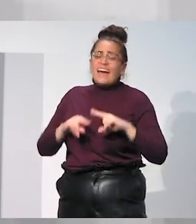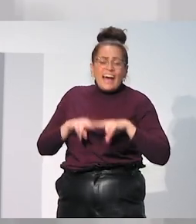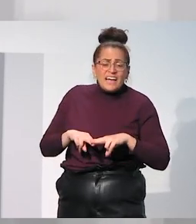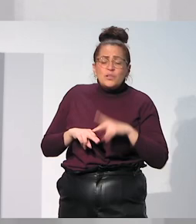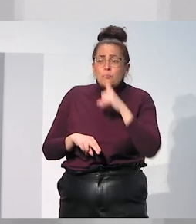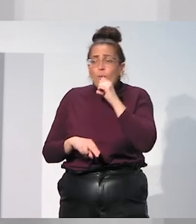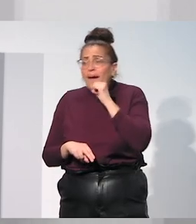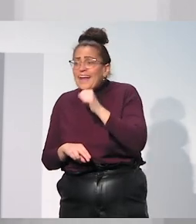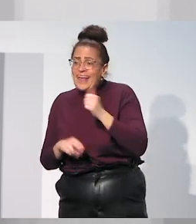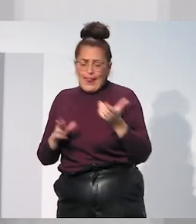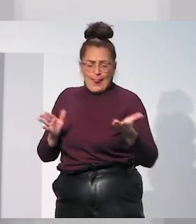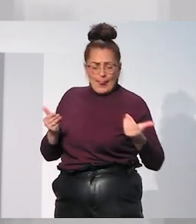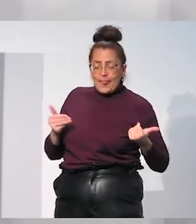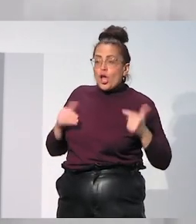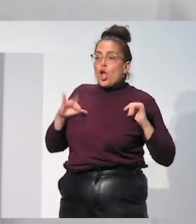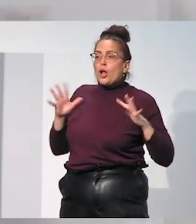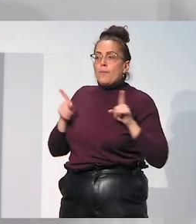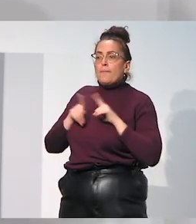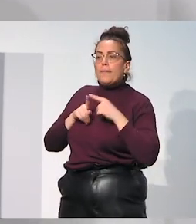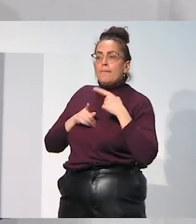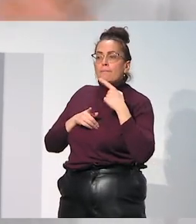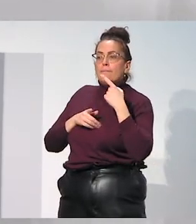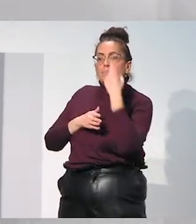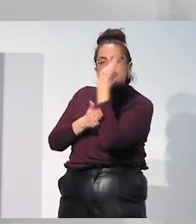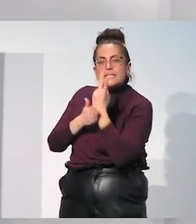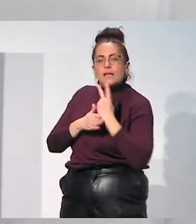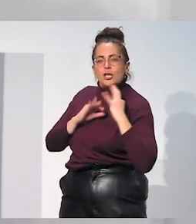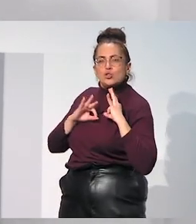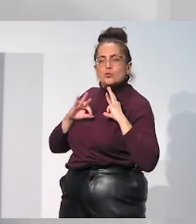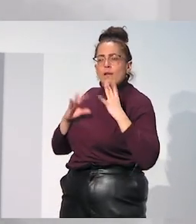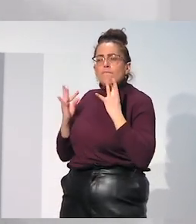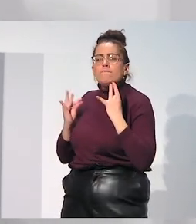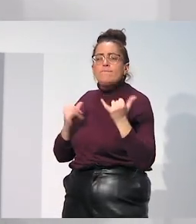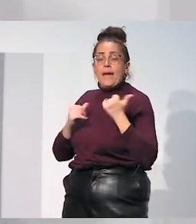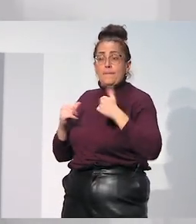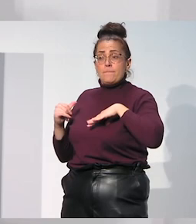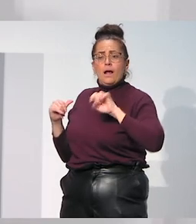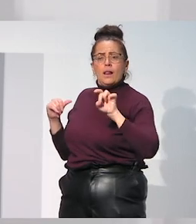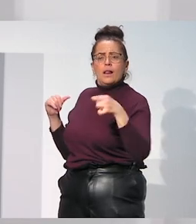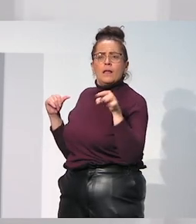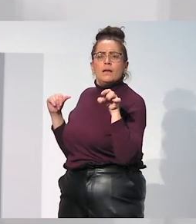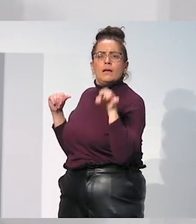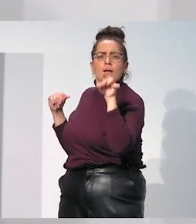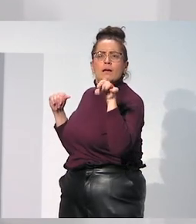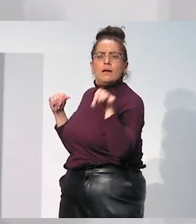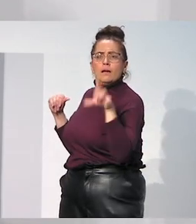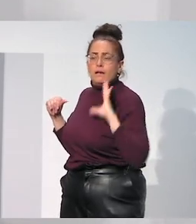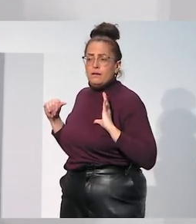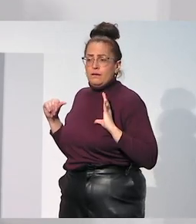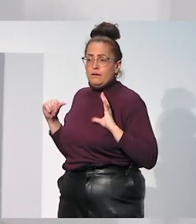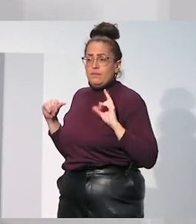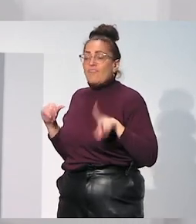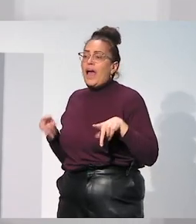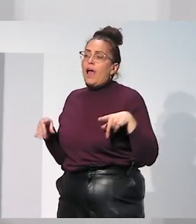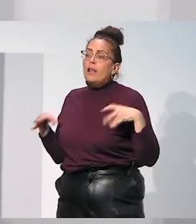la ponctuation. Et là, ma marge de manœuvre sur ce texte-là, elle était très maigre, hein, très très maigre. Donc, j'ai énormément travaillé sur